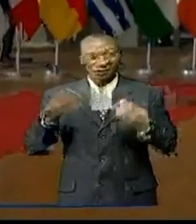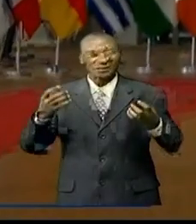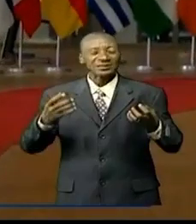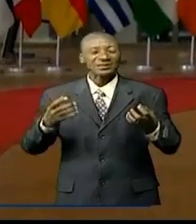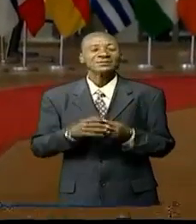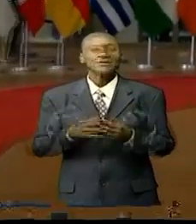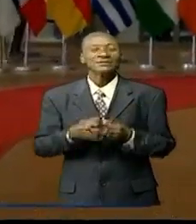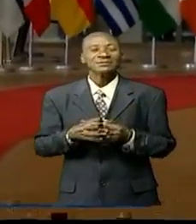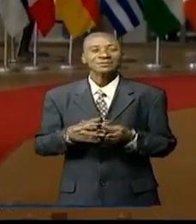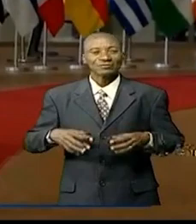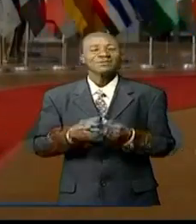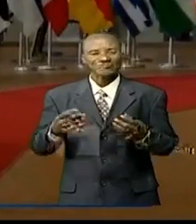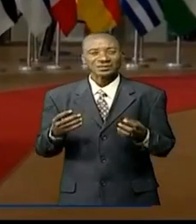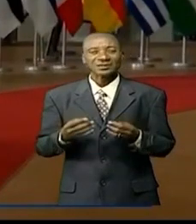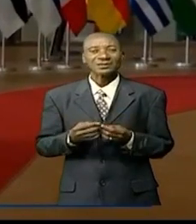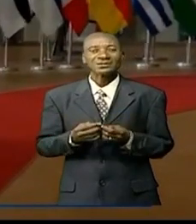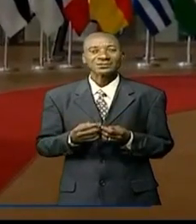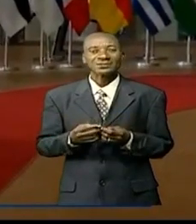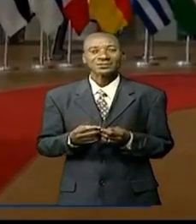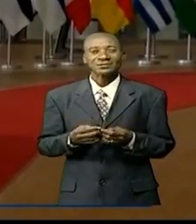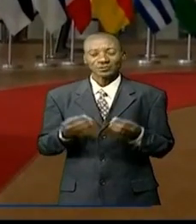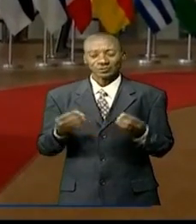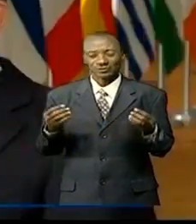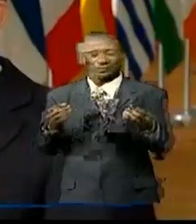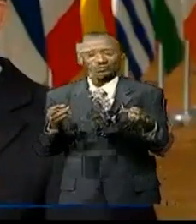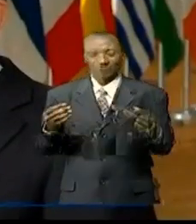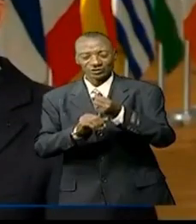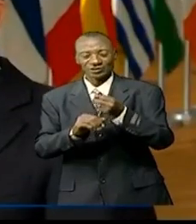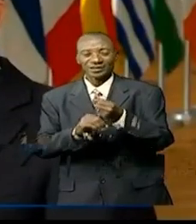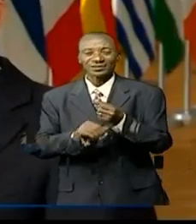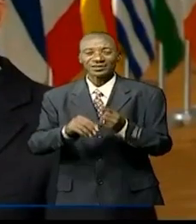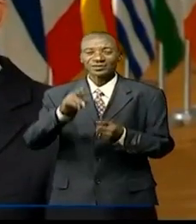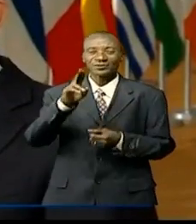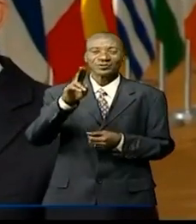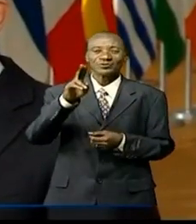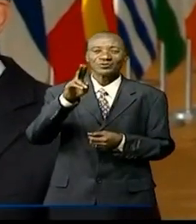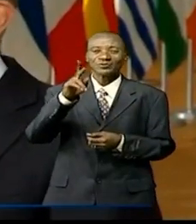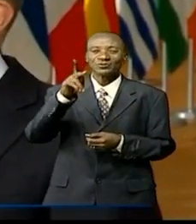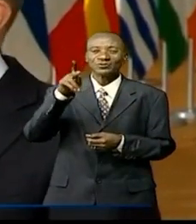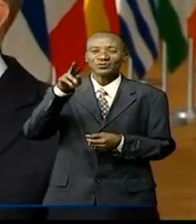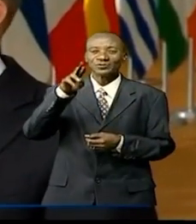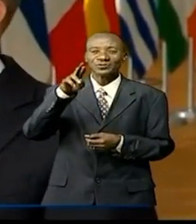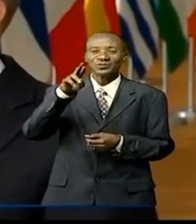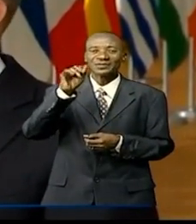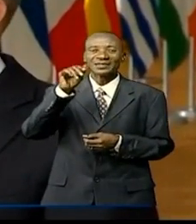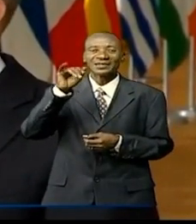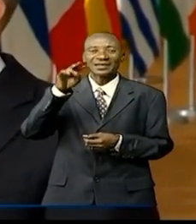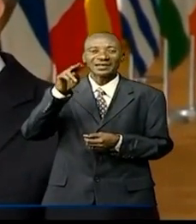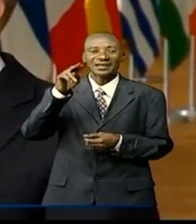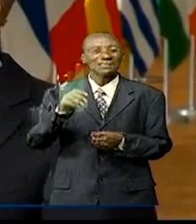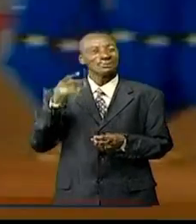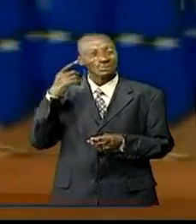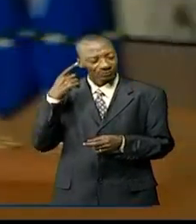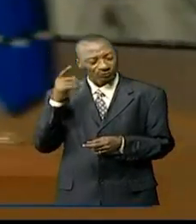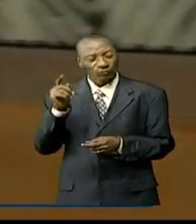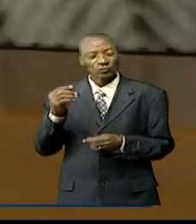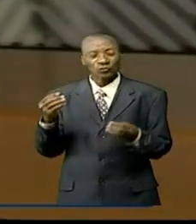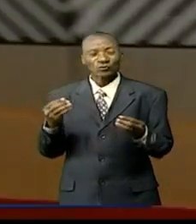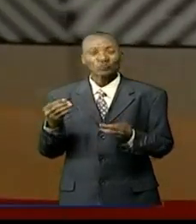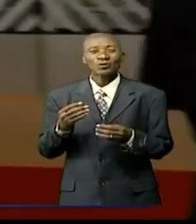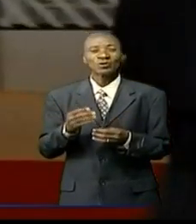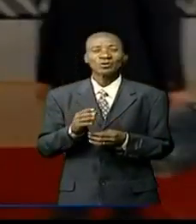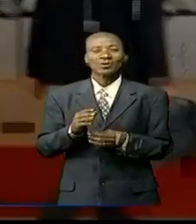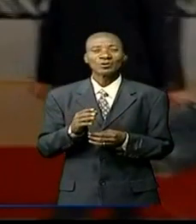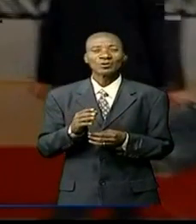et envoie des armes à l'Ukraine. 1500 lance-roquettes et 500 missiles vont bientôt être acheminés à Kiev, a annoncé Olaf Scholz.